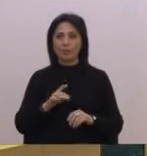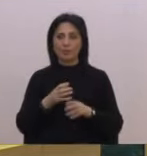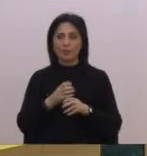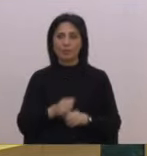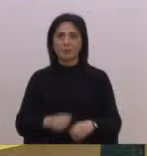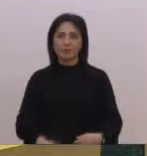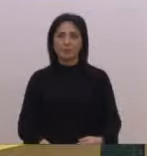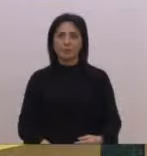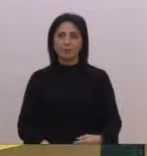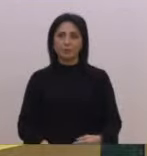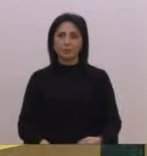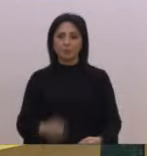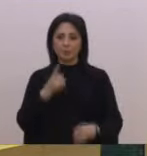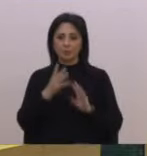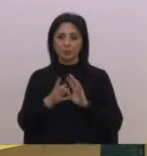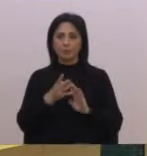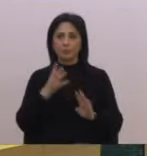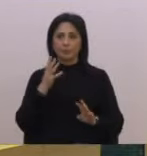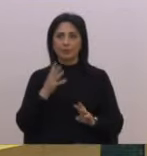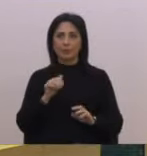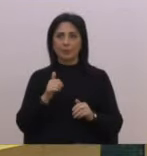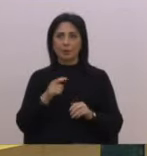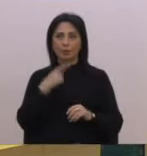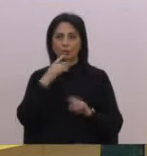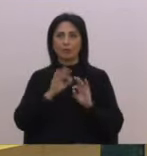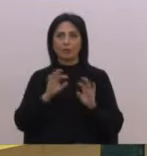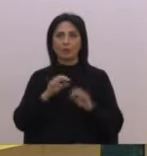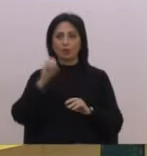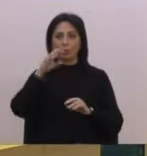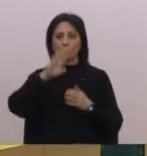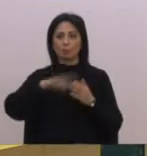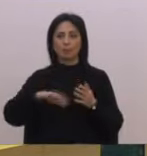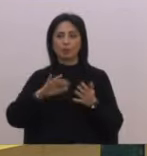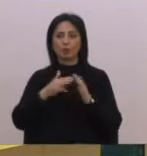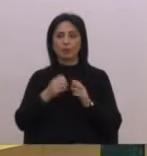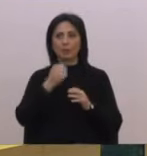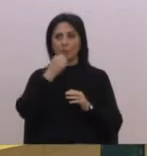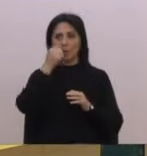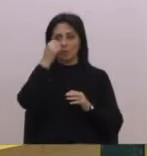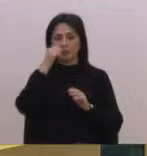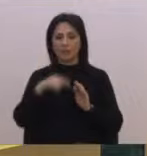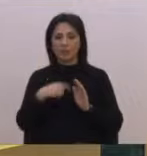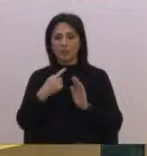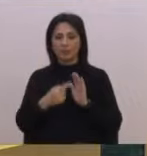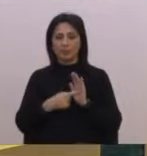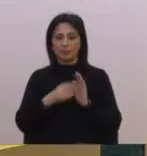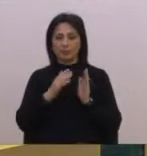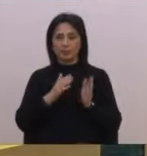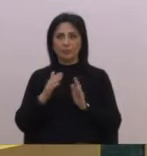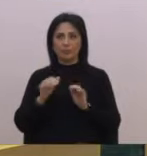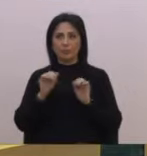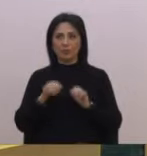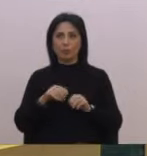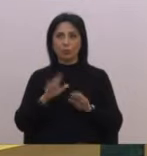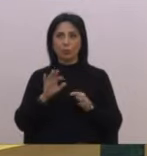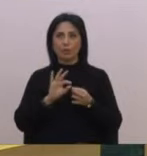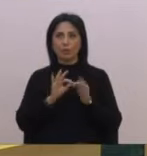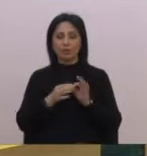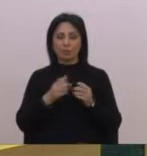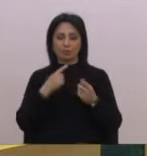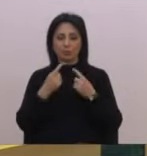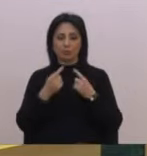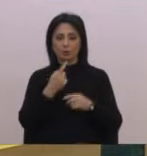ამცირებს. Პირველ რიგში, როგორც აღნიშნე უშკო სოფლებთან დაკავშირებით, მადლობა რომ კითხების რეჟიმში მეძლეს საშუალება უფრო დეტალურად